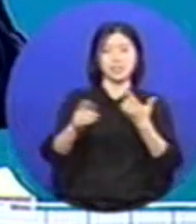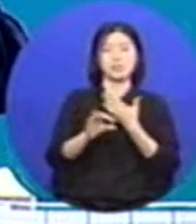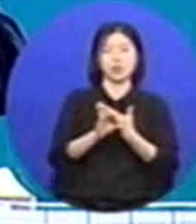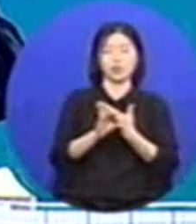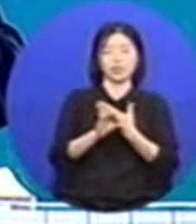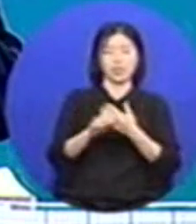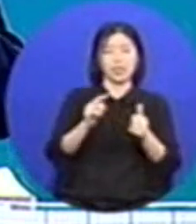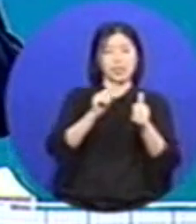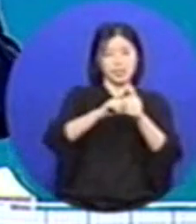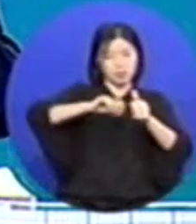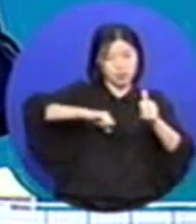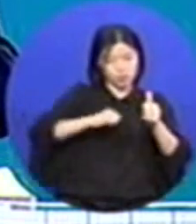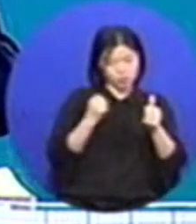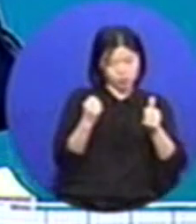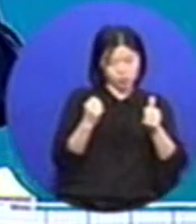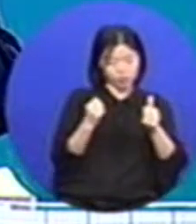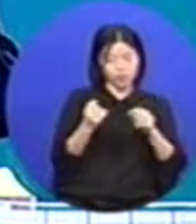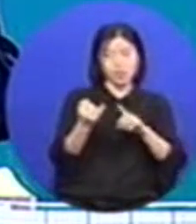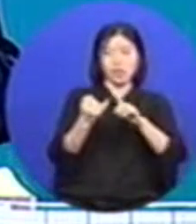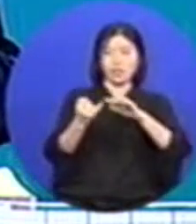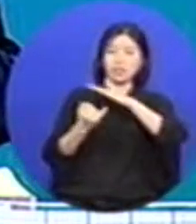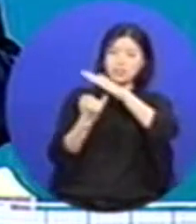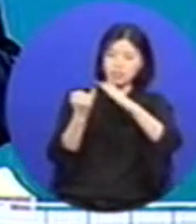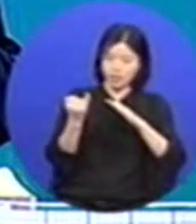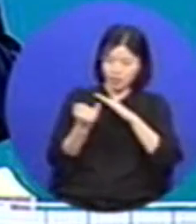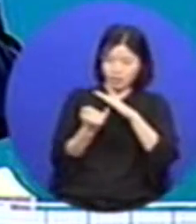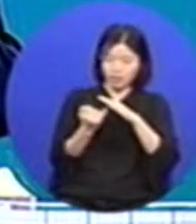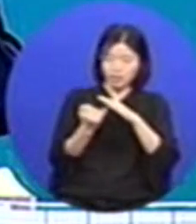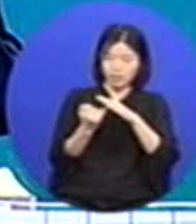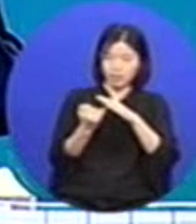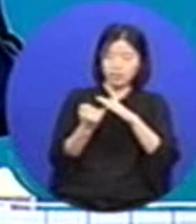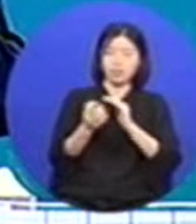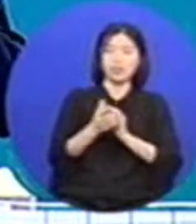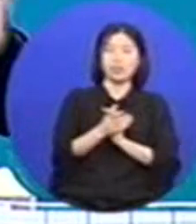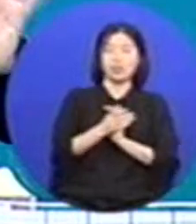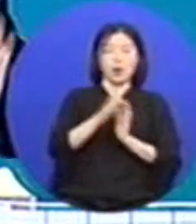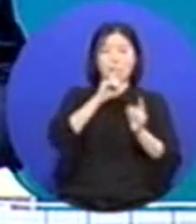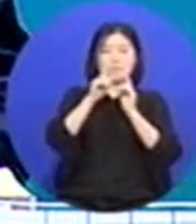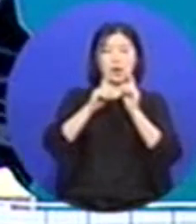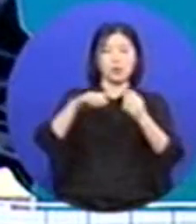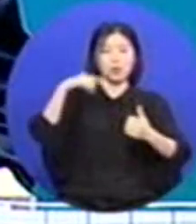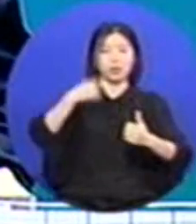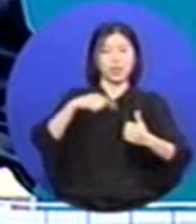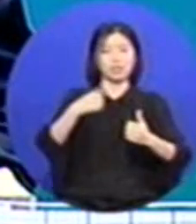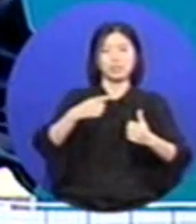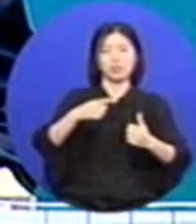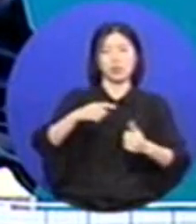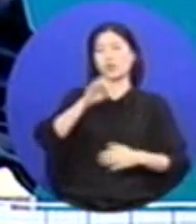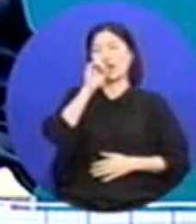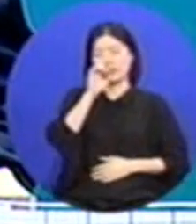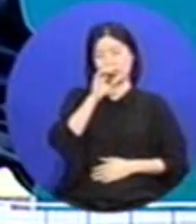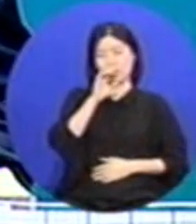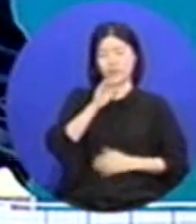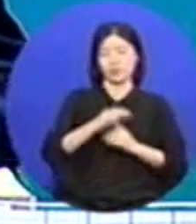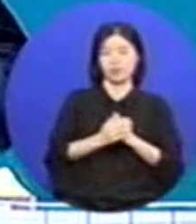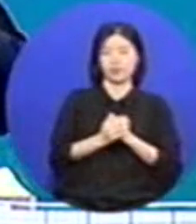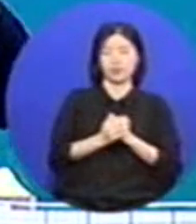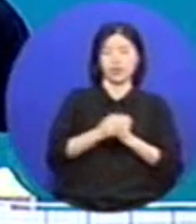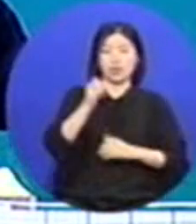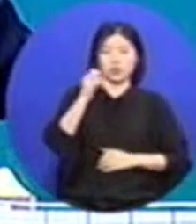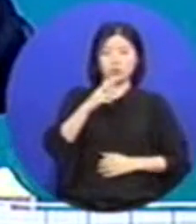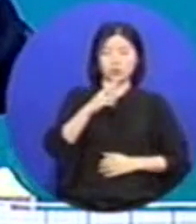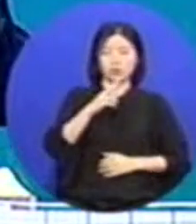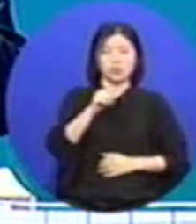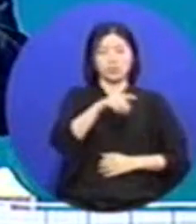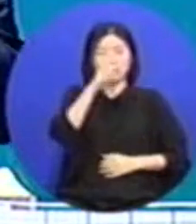남편에게 순종하라 고 아내를 사랑하라고 말로 가르쳐서 는 안되는 일이고 또 괜히